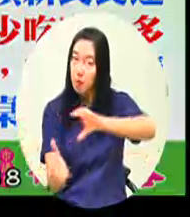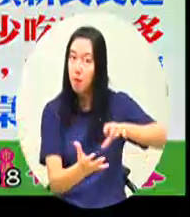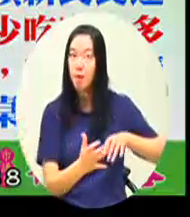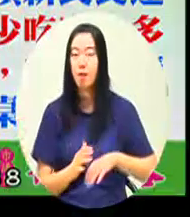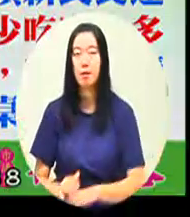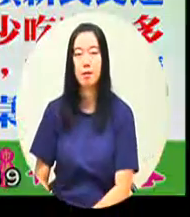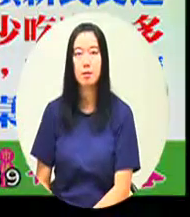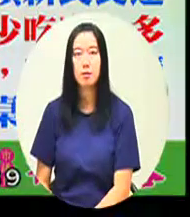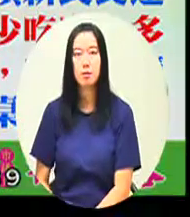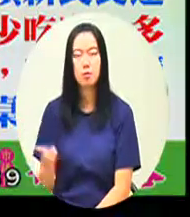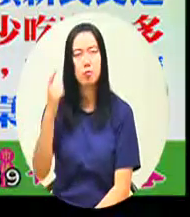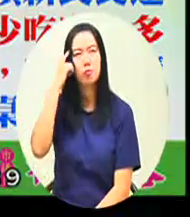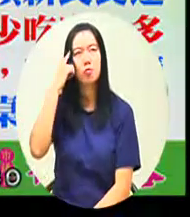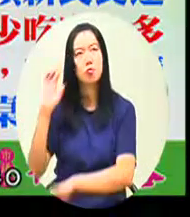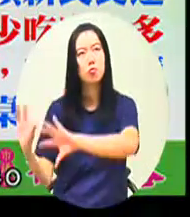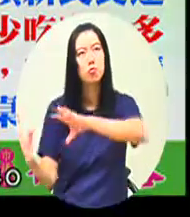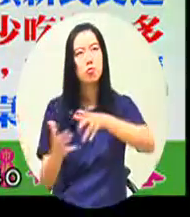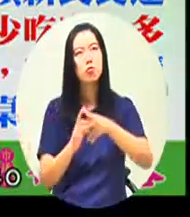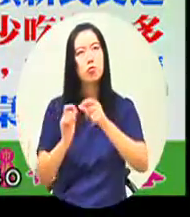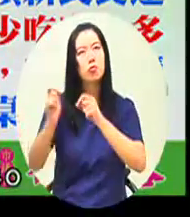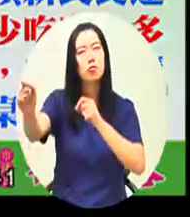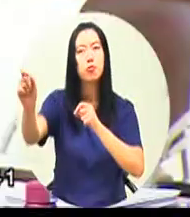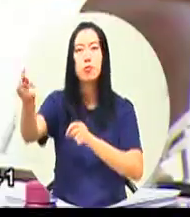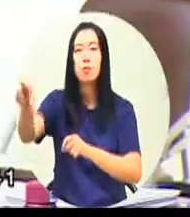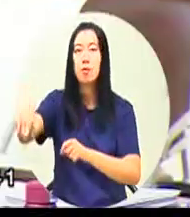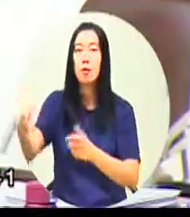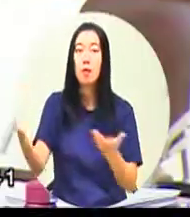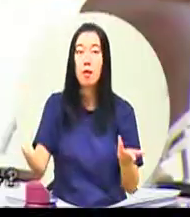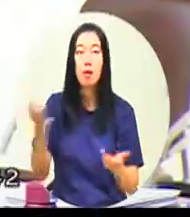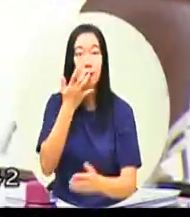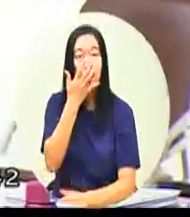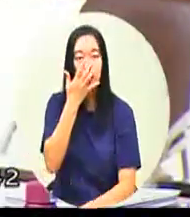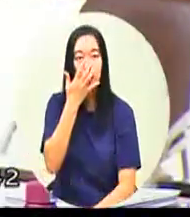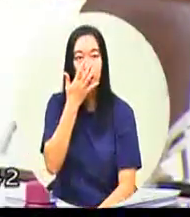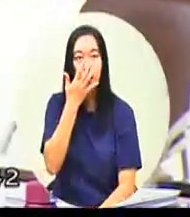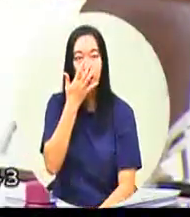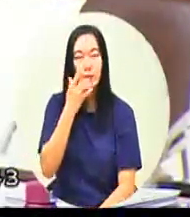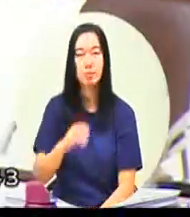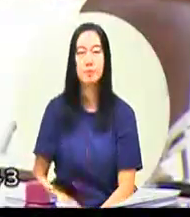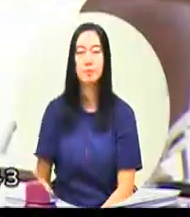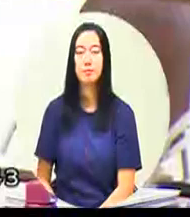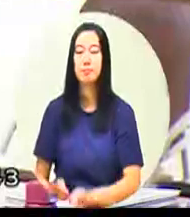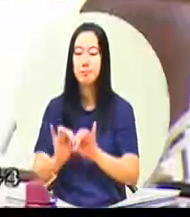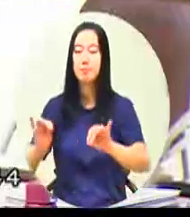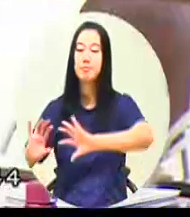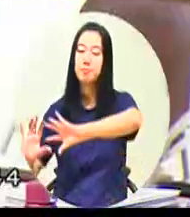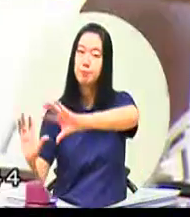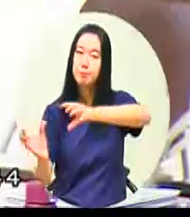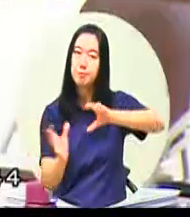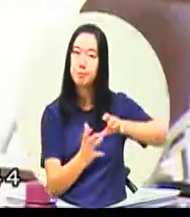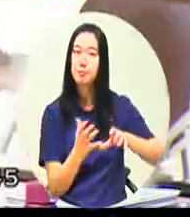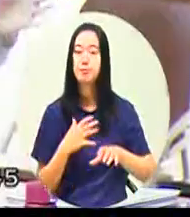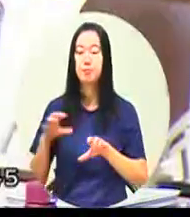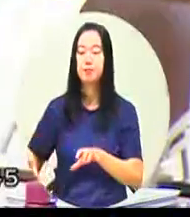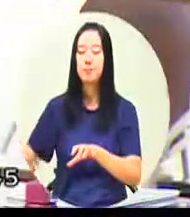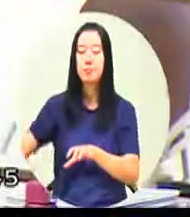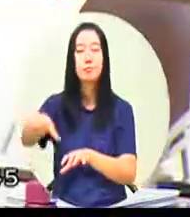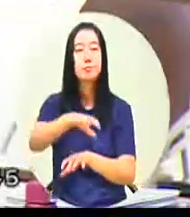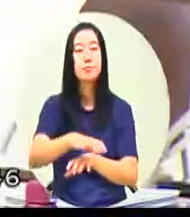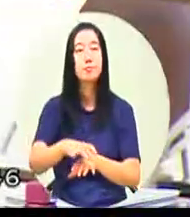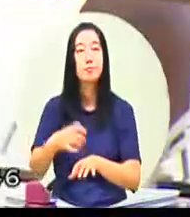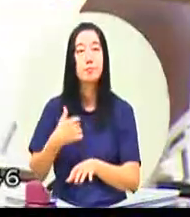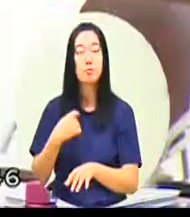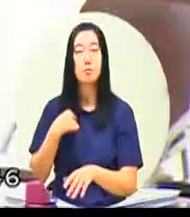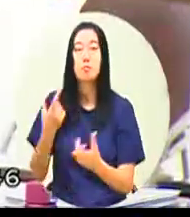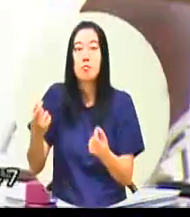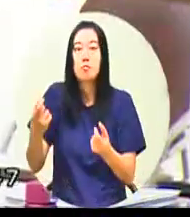地球好远哦，啊，地球在哪里呀？地球在就在我们的地理上，我们这是地球上